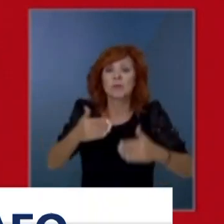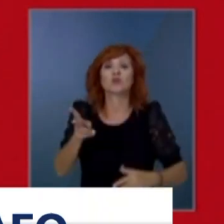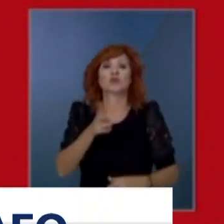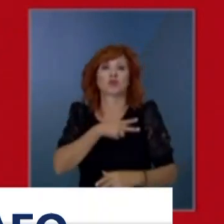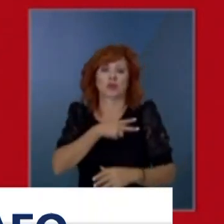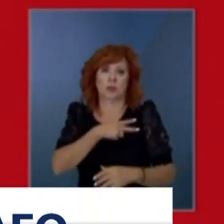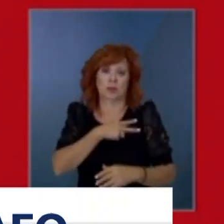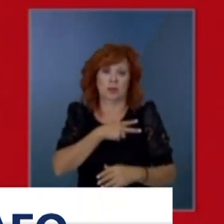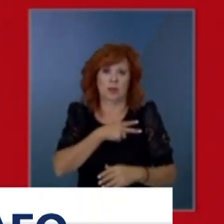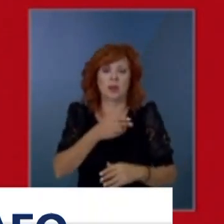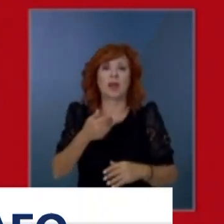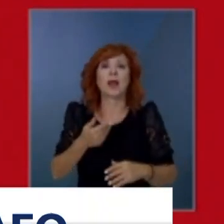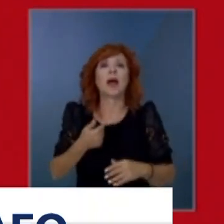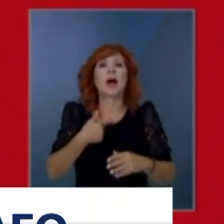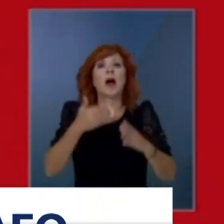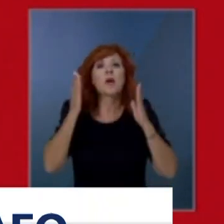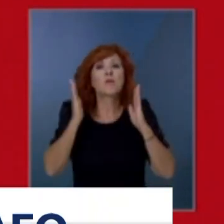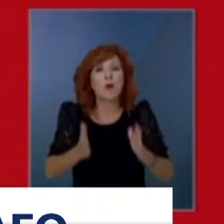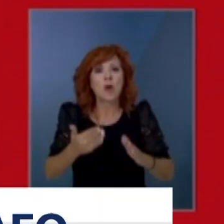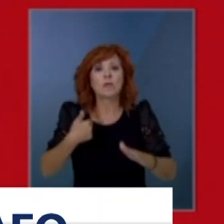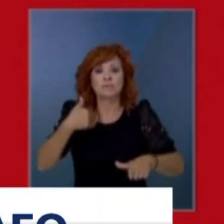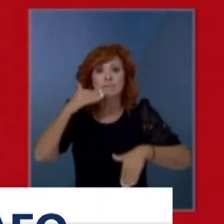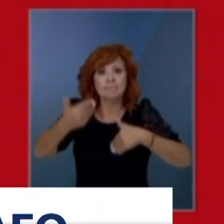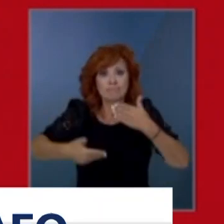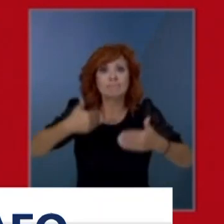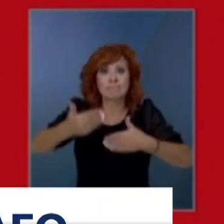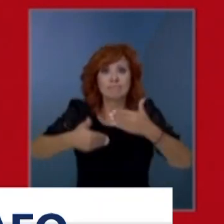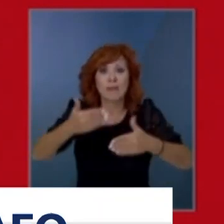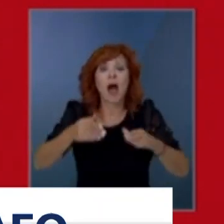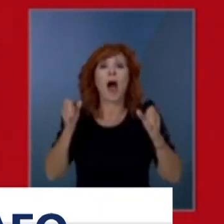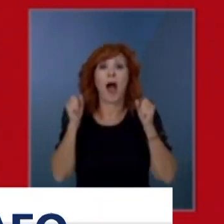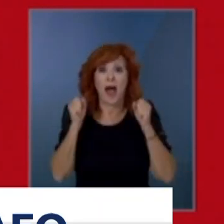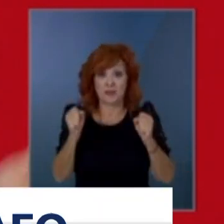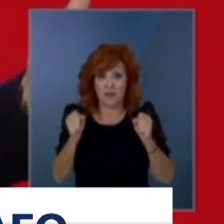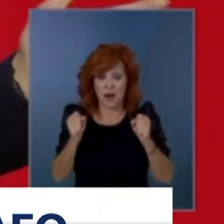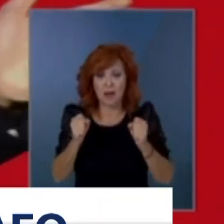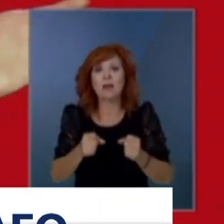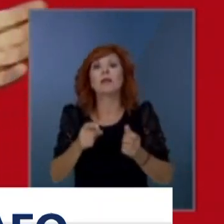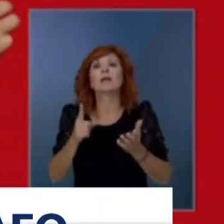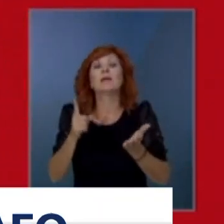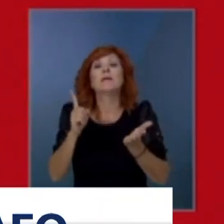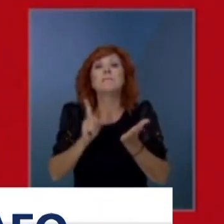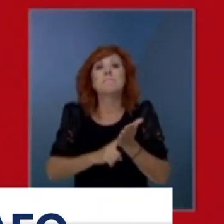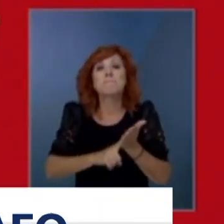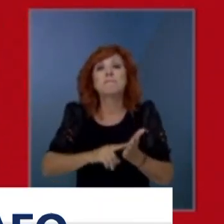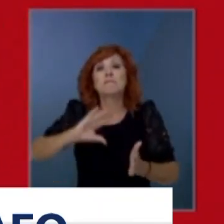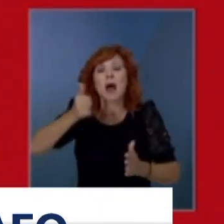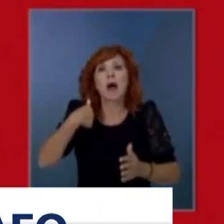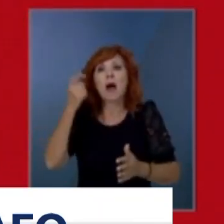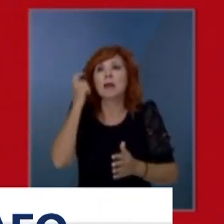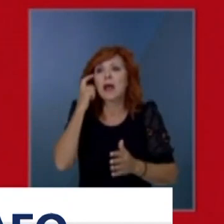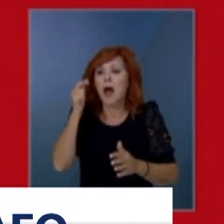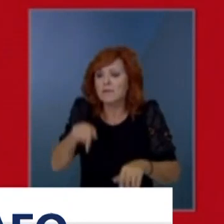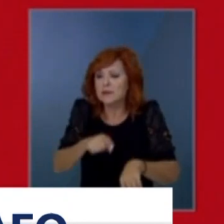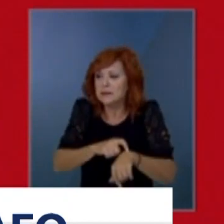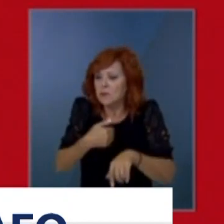Και για να μπορέσουμε να σχεδιάσουμε με ασφάλεια τα βήματα προς το μέλλον, πρώτα απ' όλα πρέπει να κατανοήσουμε πού βρισκόμαστε.